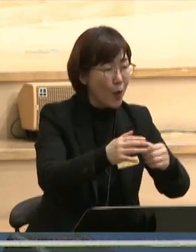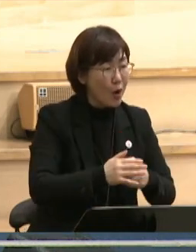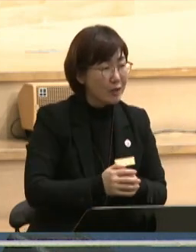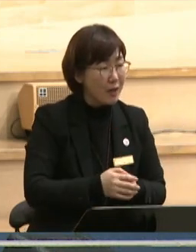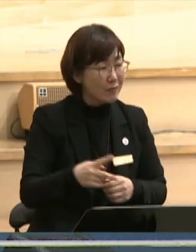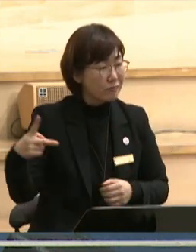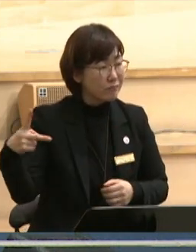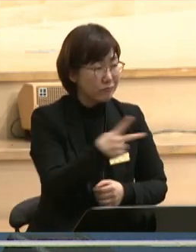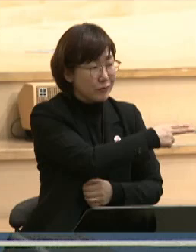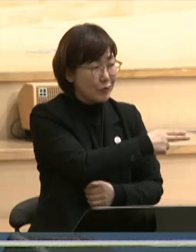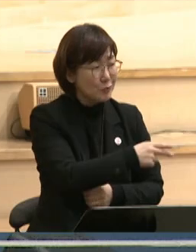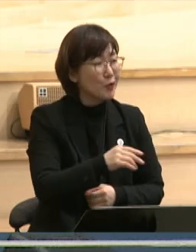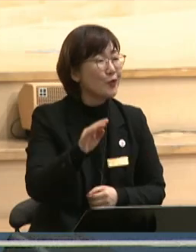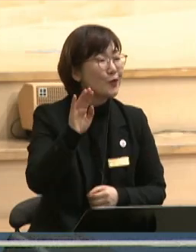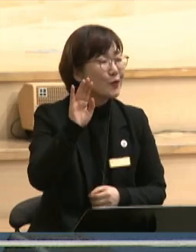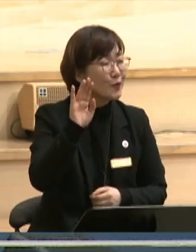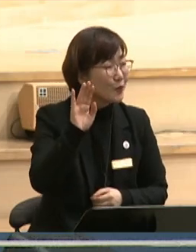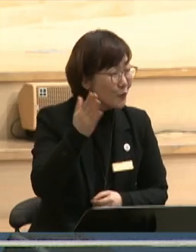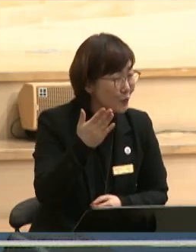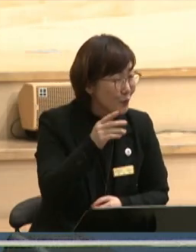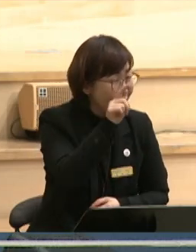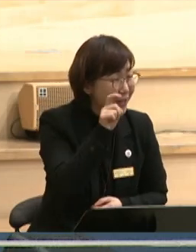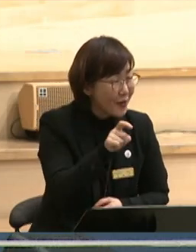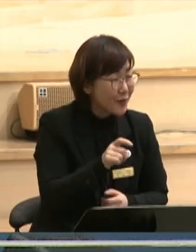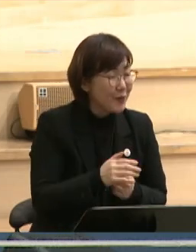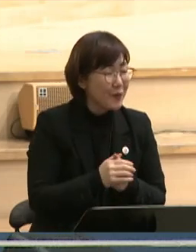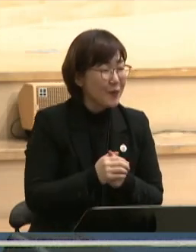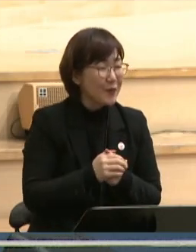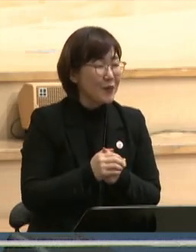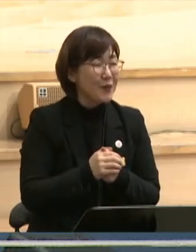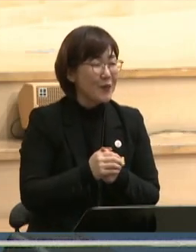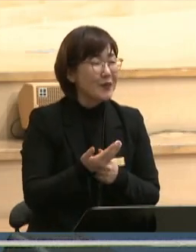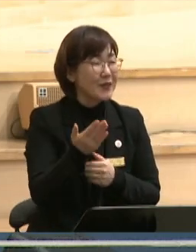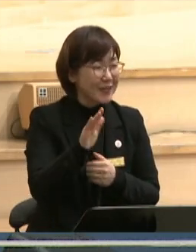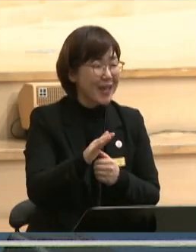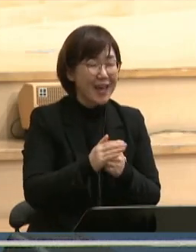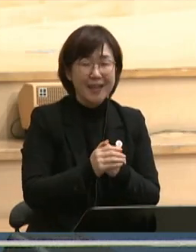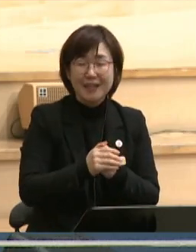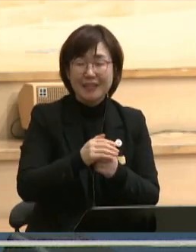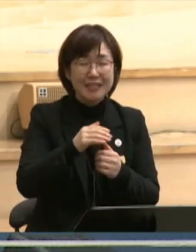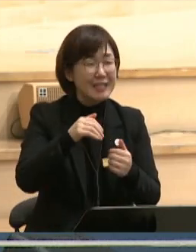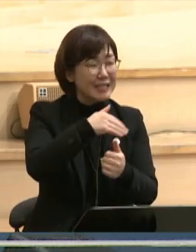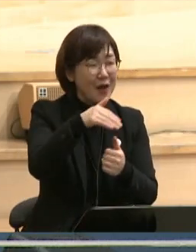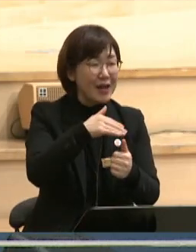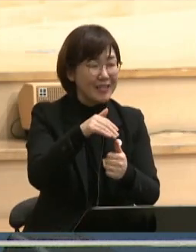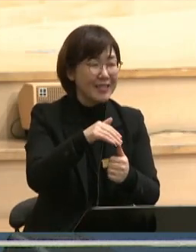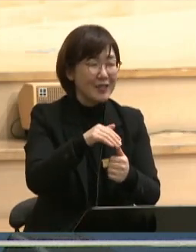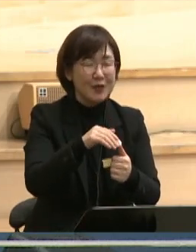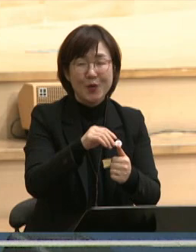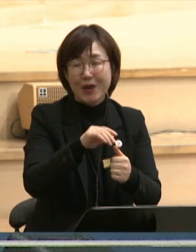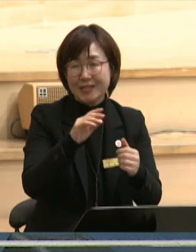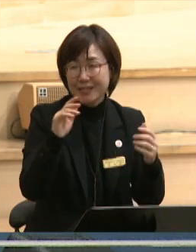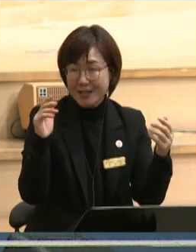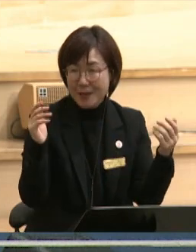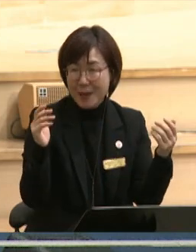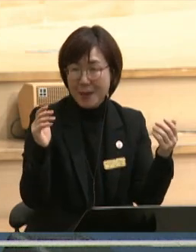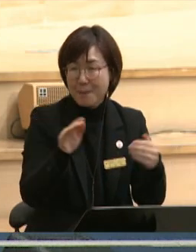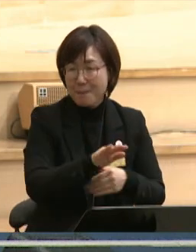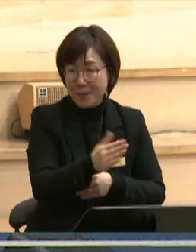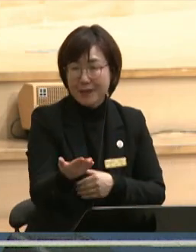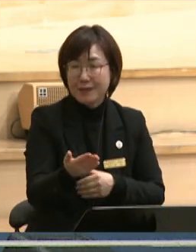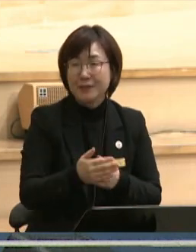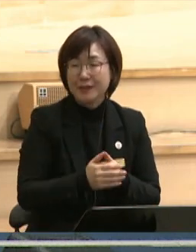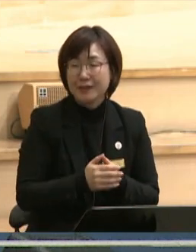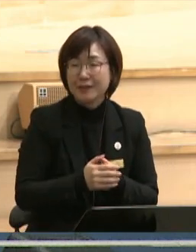인연을 끊으면 될 거 아닙니까 연을 끊으면 될 거 아닙니까 그죠 그런데 상황이 반전됩니다 18절 한번 보세요 18절